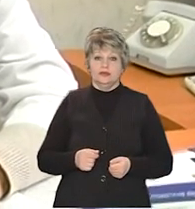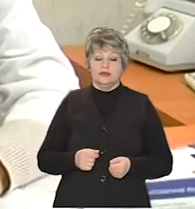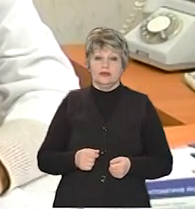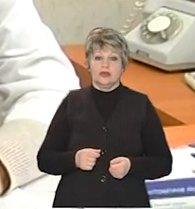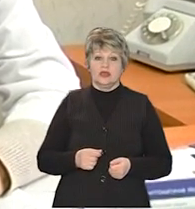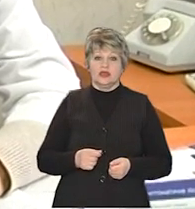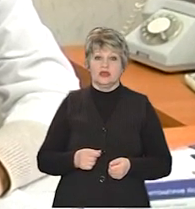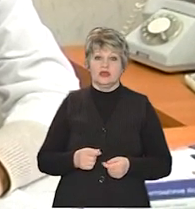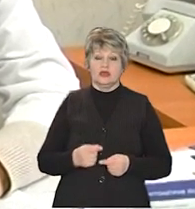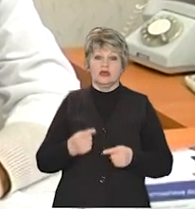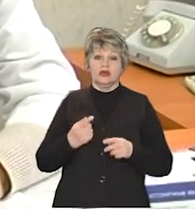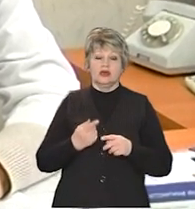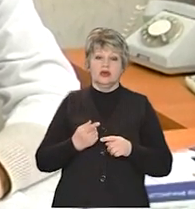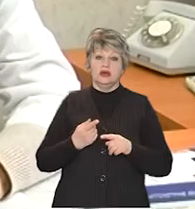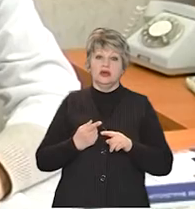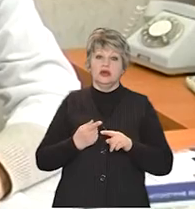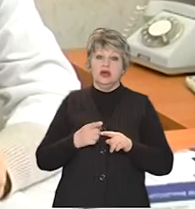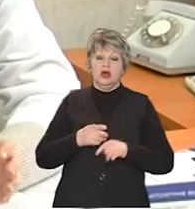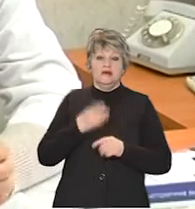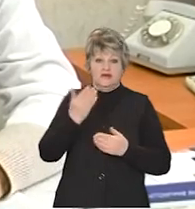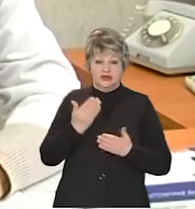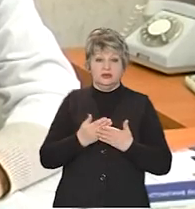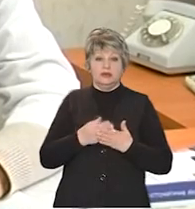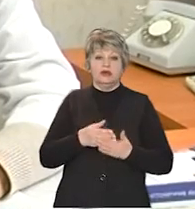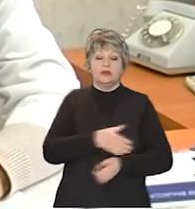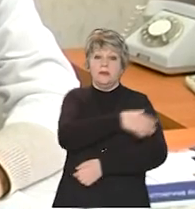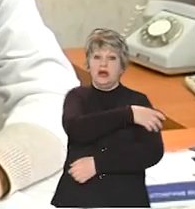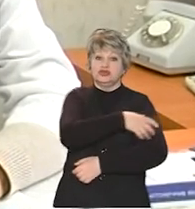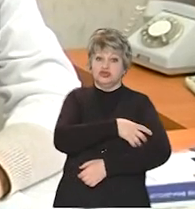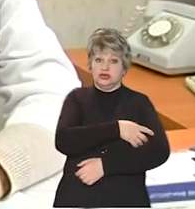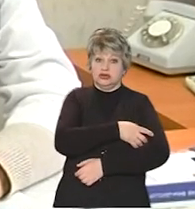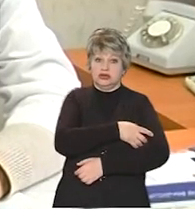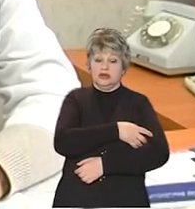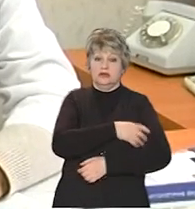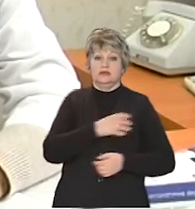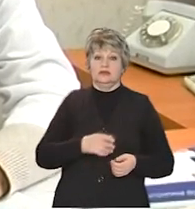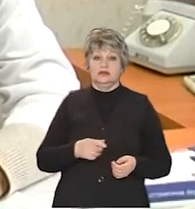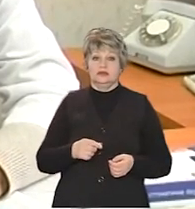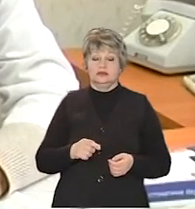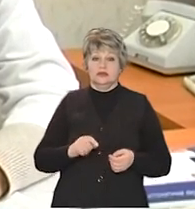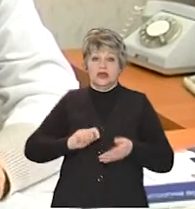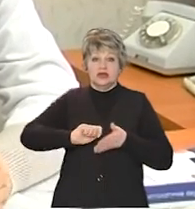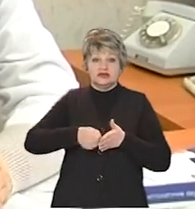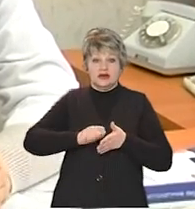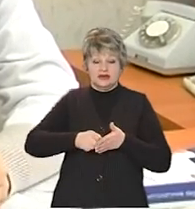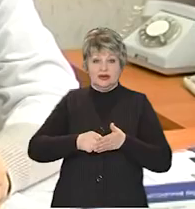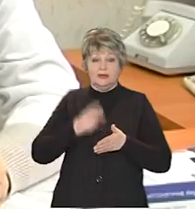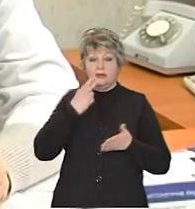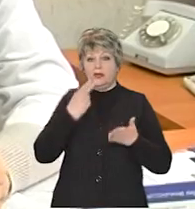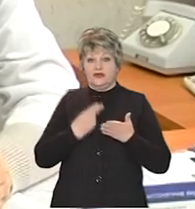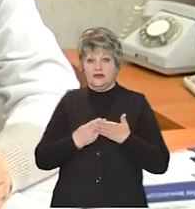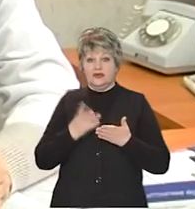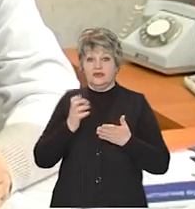Значить, фонендоскоп ставиться в ліктьову ямку, наділи манжетку, закрили вентиль, подивились